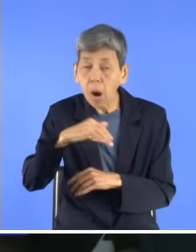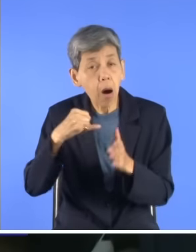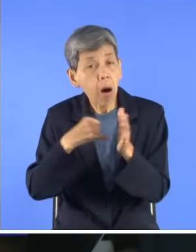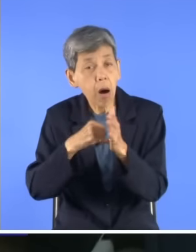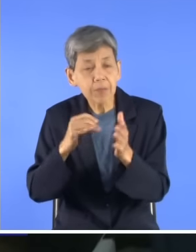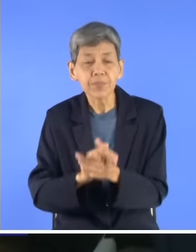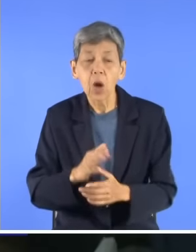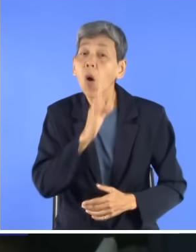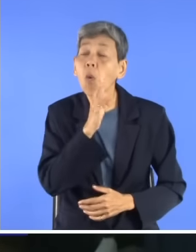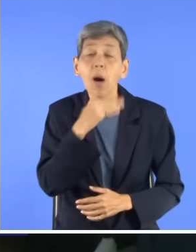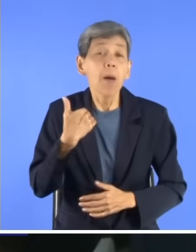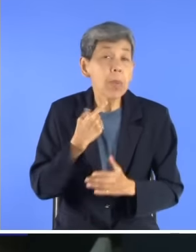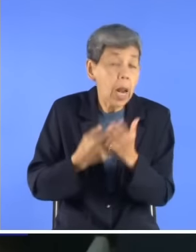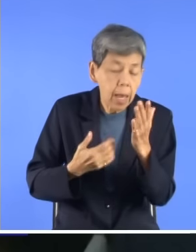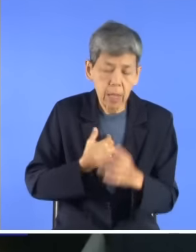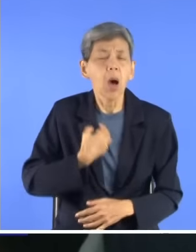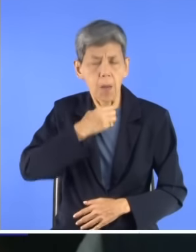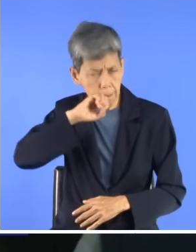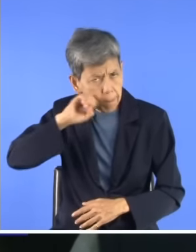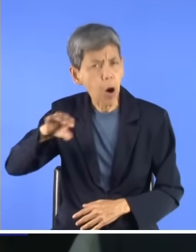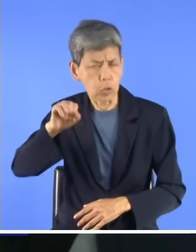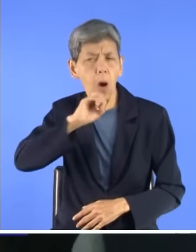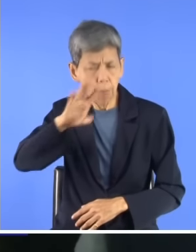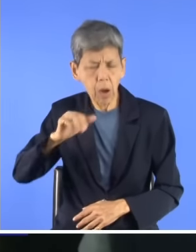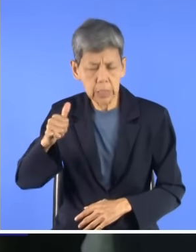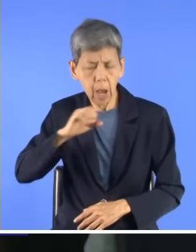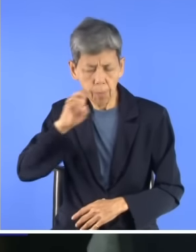างก็บอกคือส.ส.เทือกชาติเนอะเ